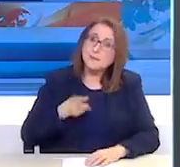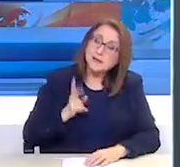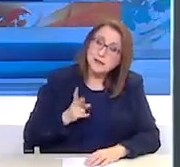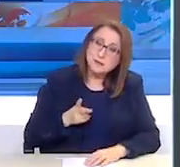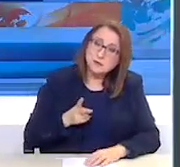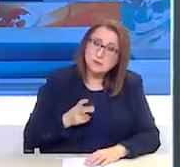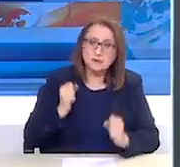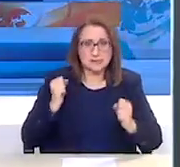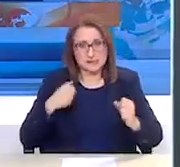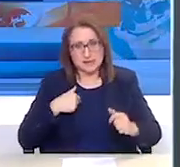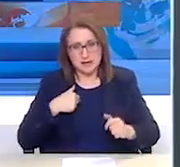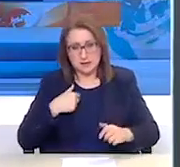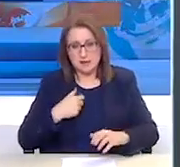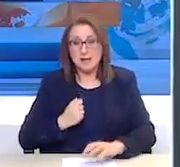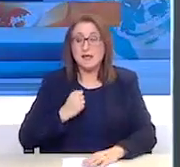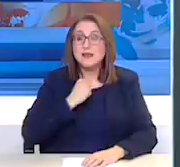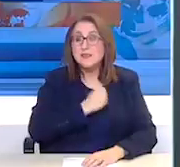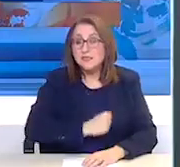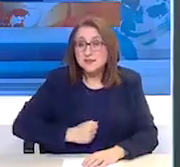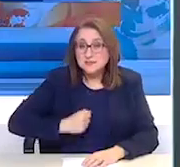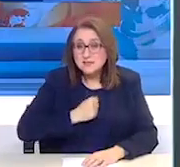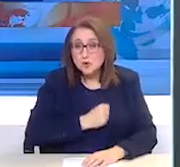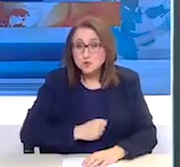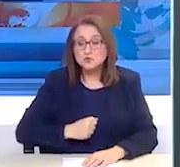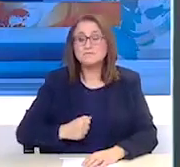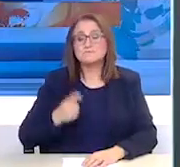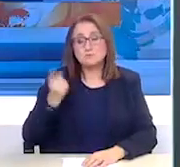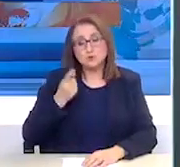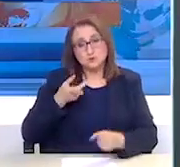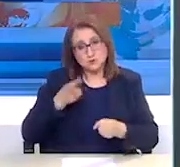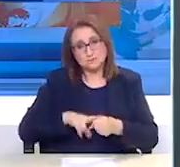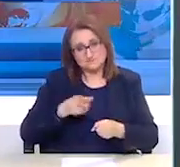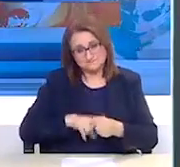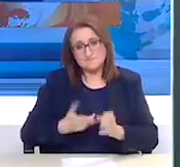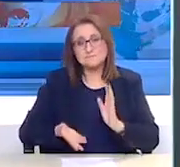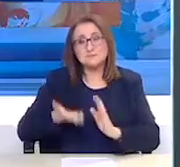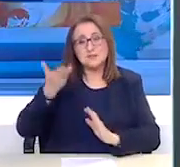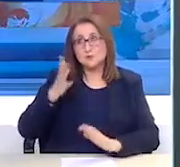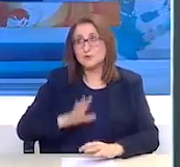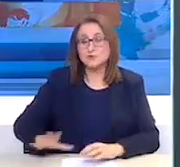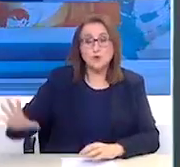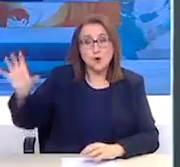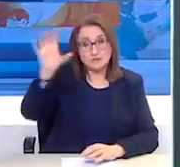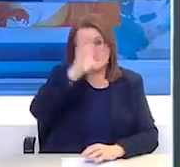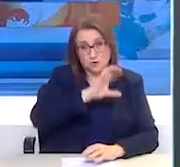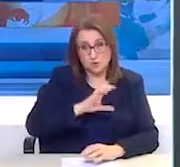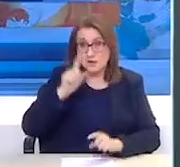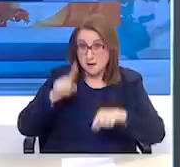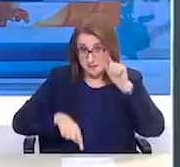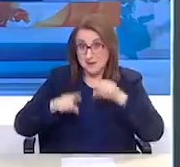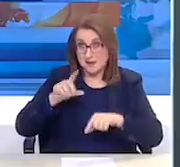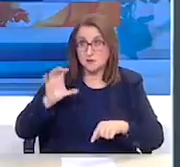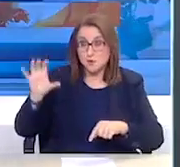Δυστυχώς, ο αριθμός των αγαπημένων προσώπων που φεύγουν σε όλες τις χώρες παραμένει υψηλός. Για κάποιες από αυτές, εξαιρετικά